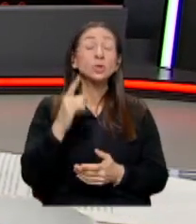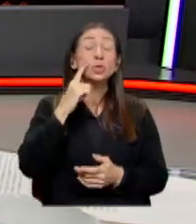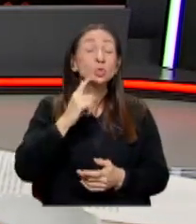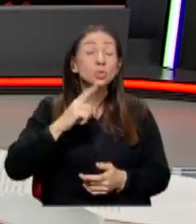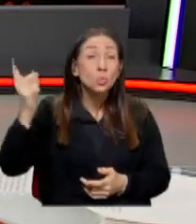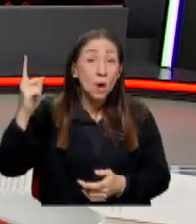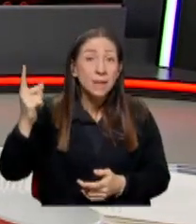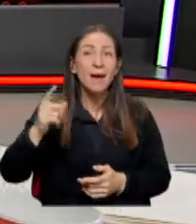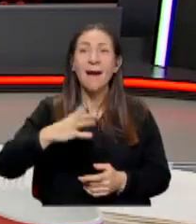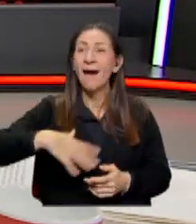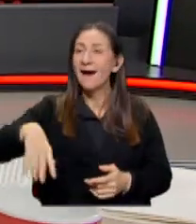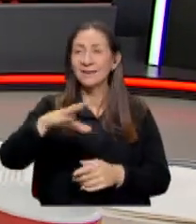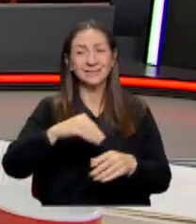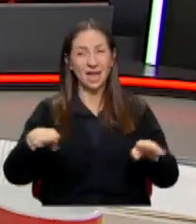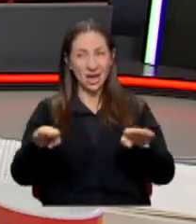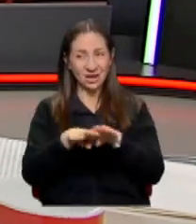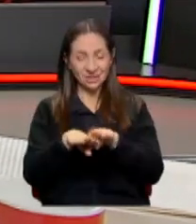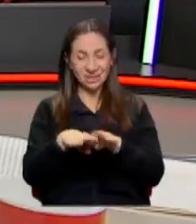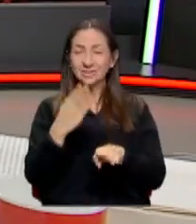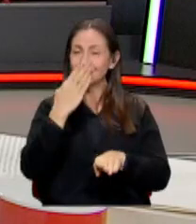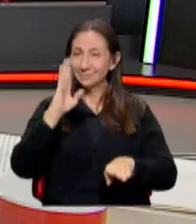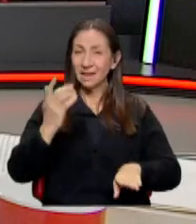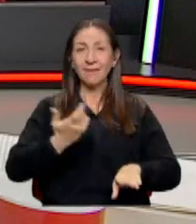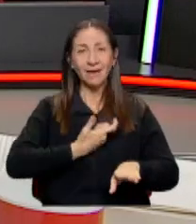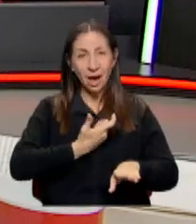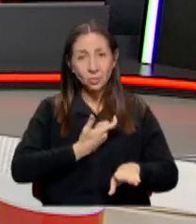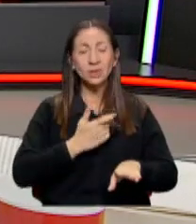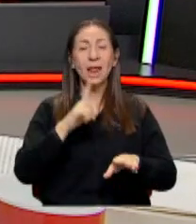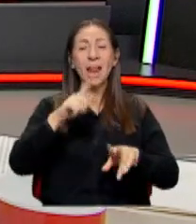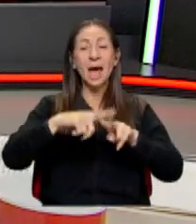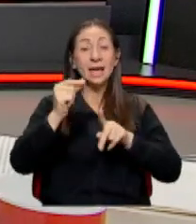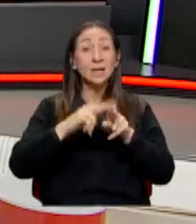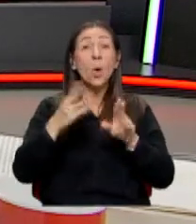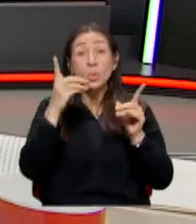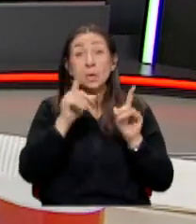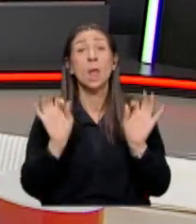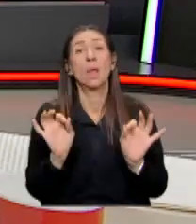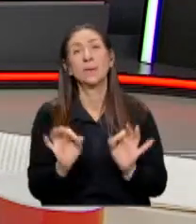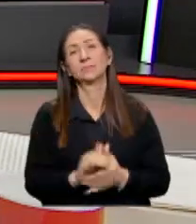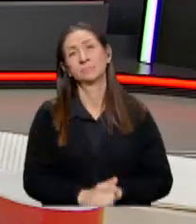cumhuriyet, herkese eşit uzaklıkta şeffaf yasalar, laiklik. O yüzden önemli.